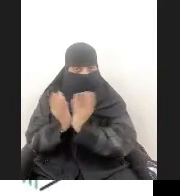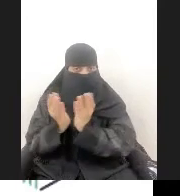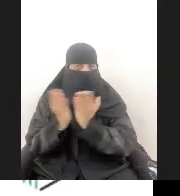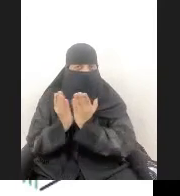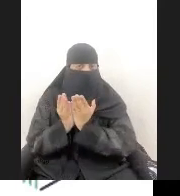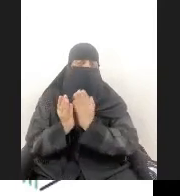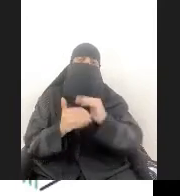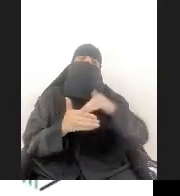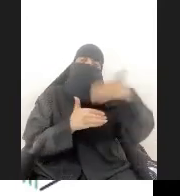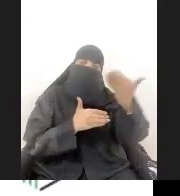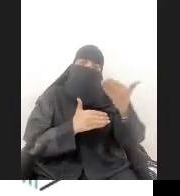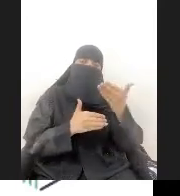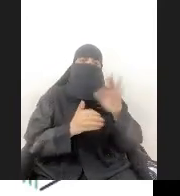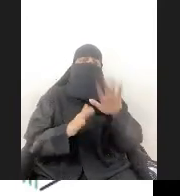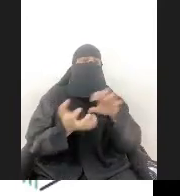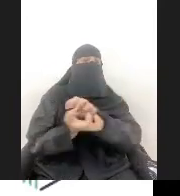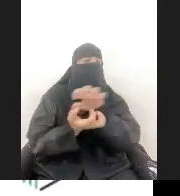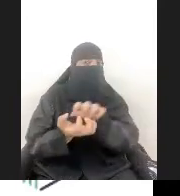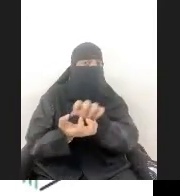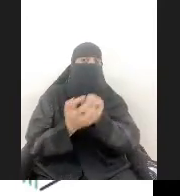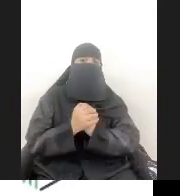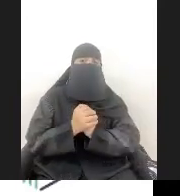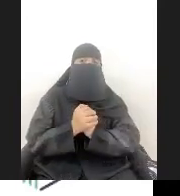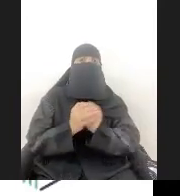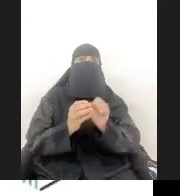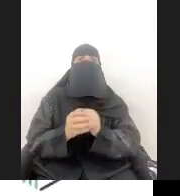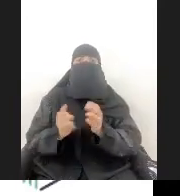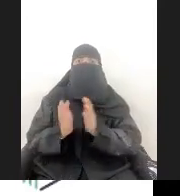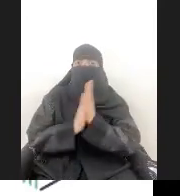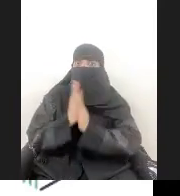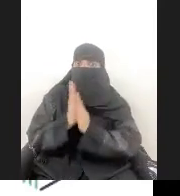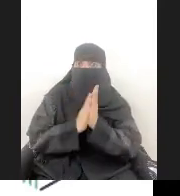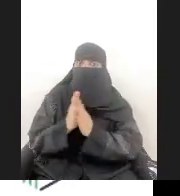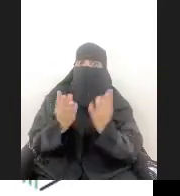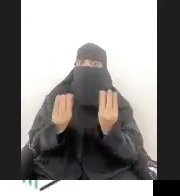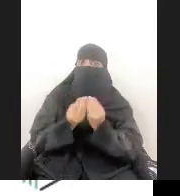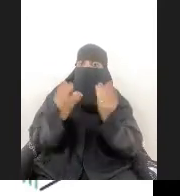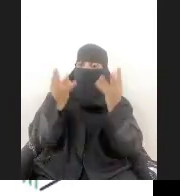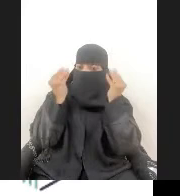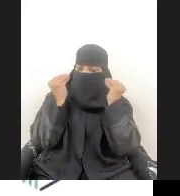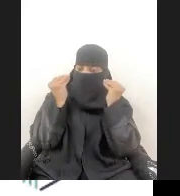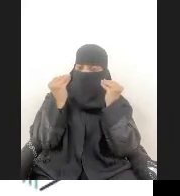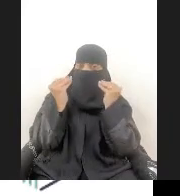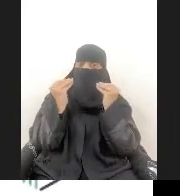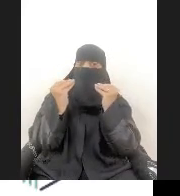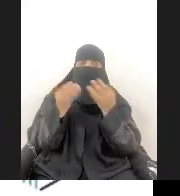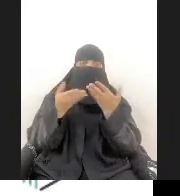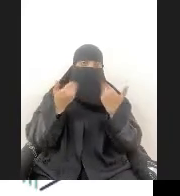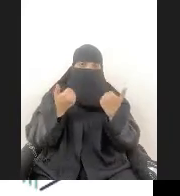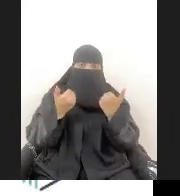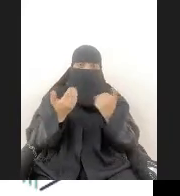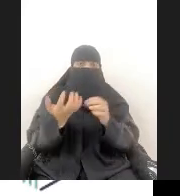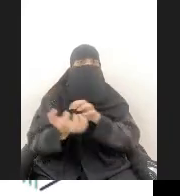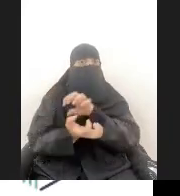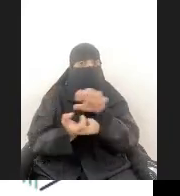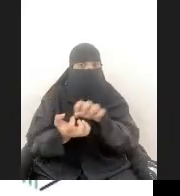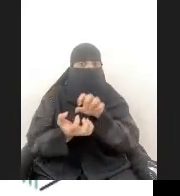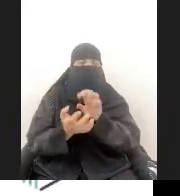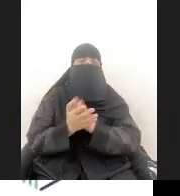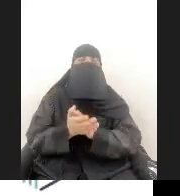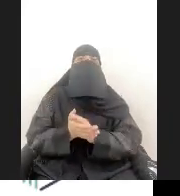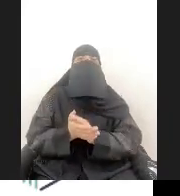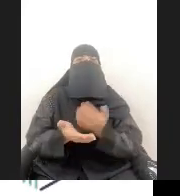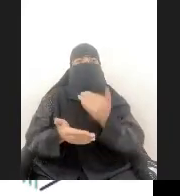مع المحتوى اللي تقدمه أنت، التفاعل أو اللي تصنع الطالب، التفاعل كذلك مع البيئة، البيئة التعليمية داخل